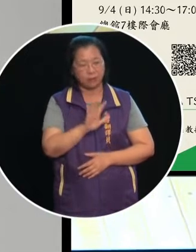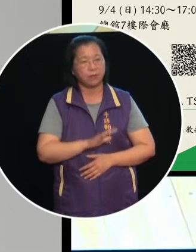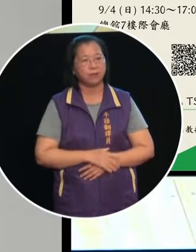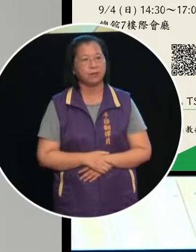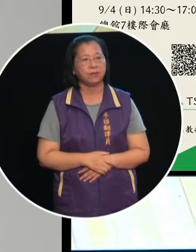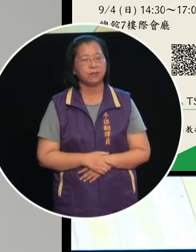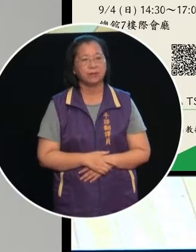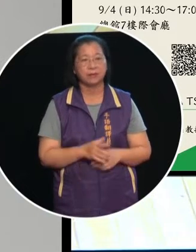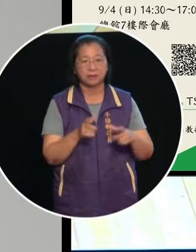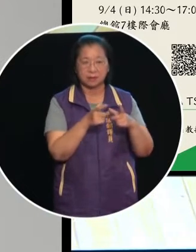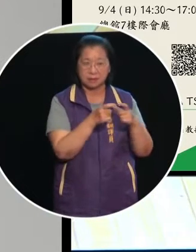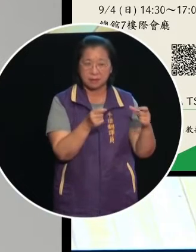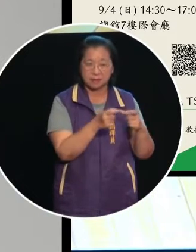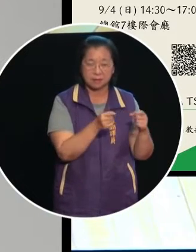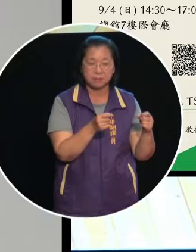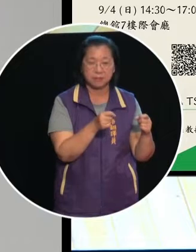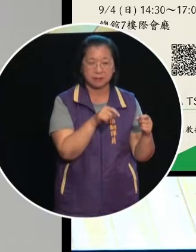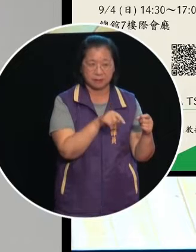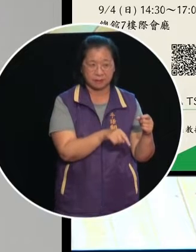日本的那些